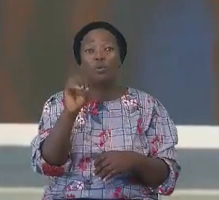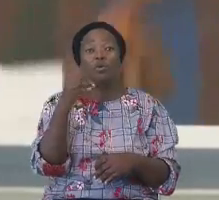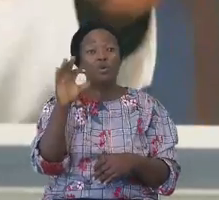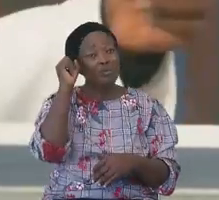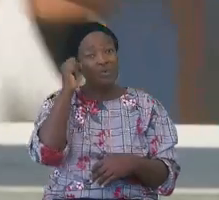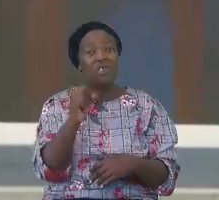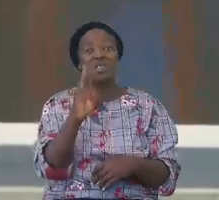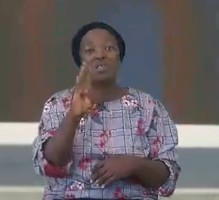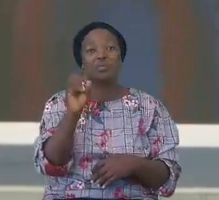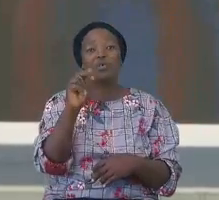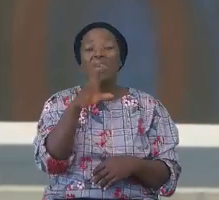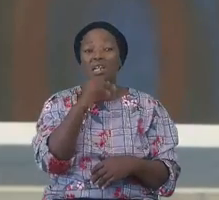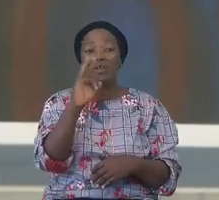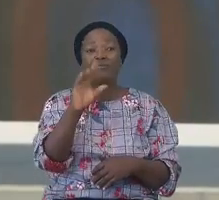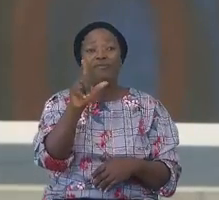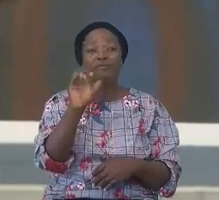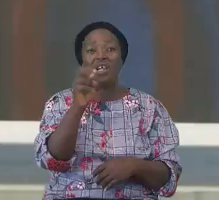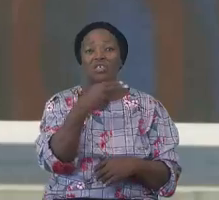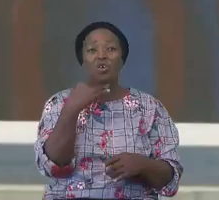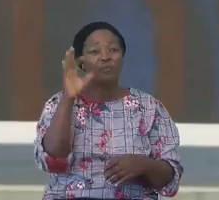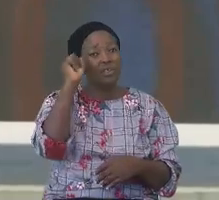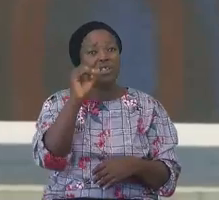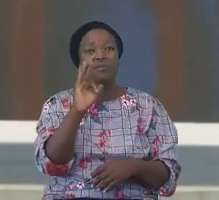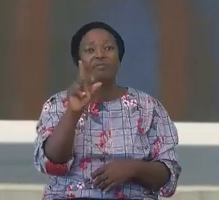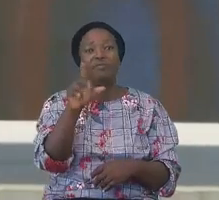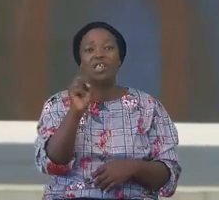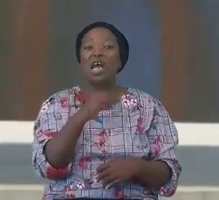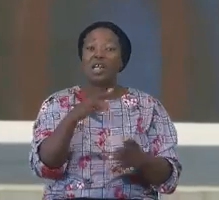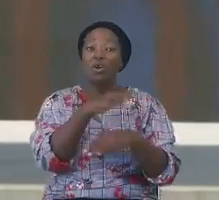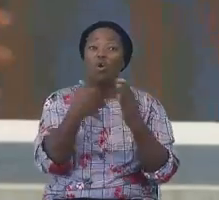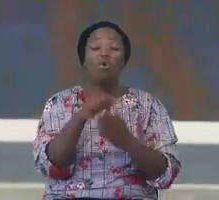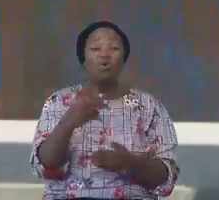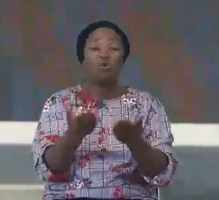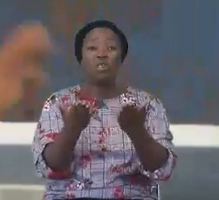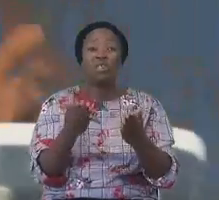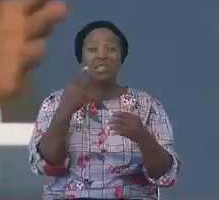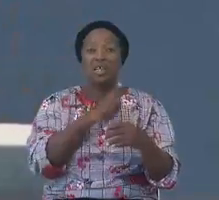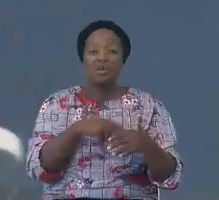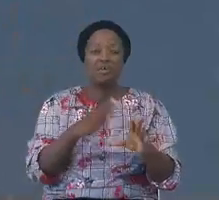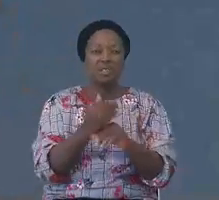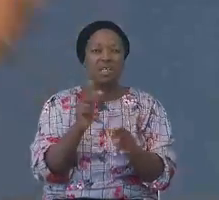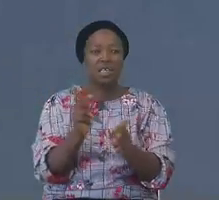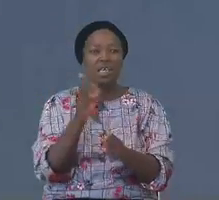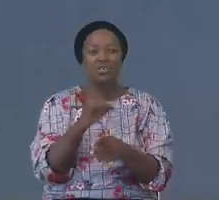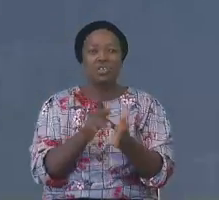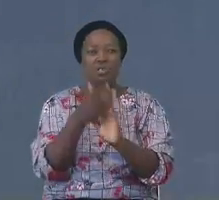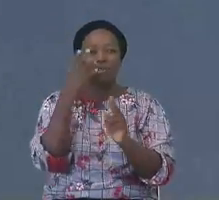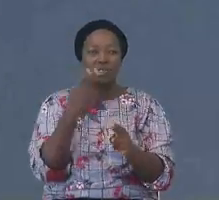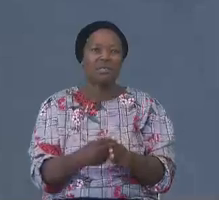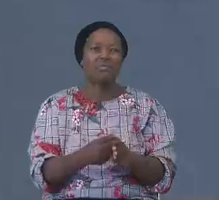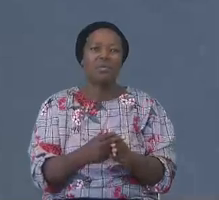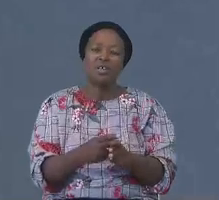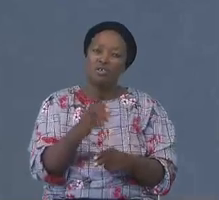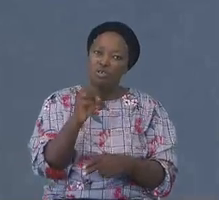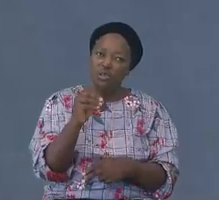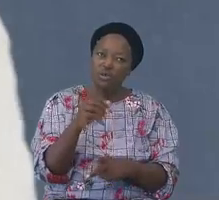toi. Tu es maintenant os de ses os, chair de sa chair. Et tous tes besoins, le